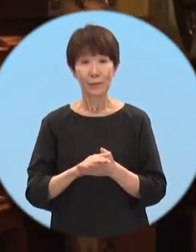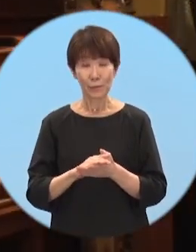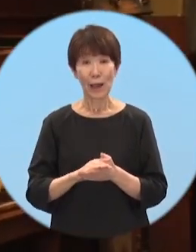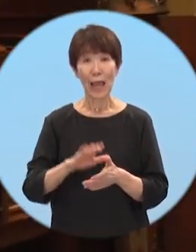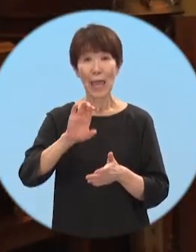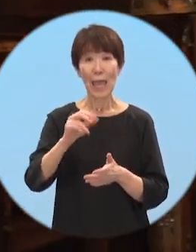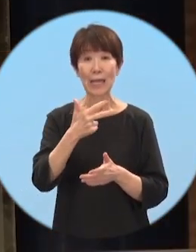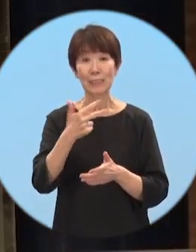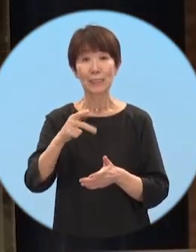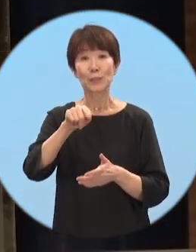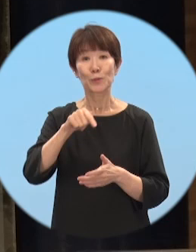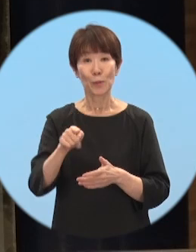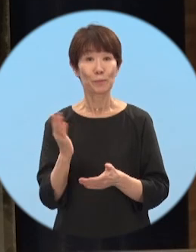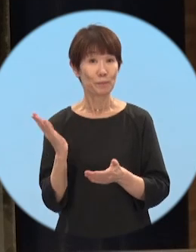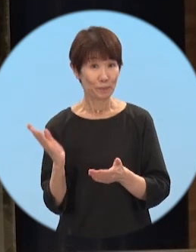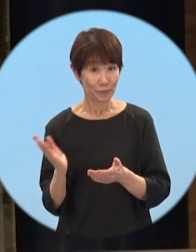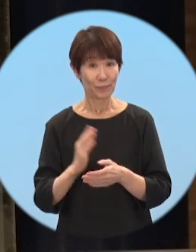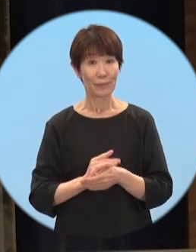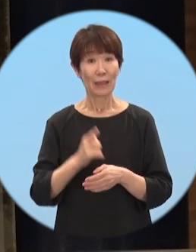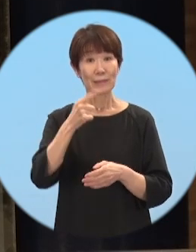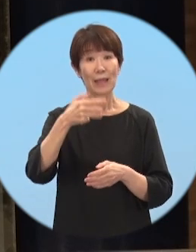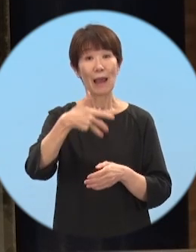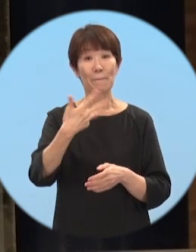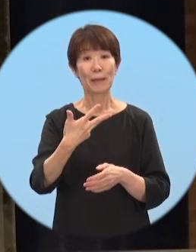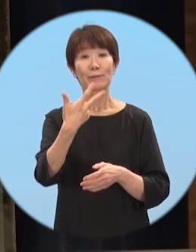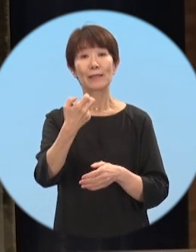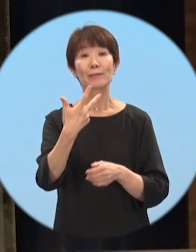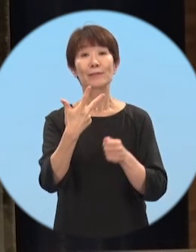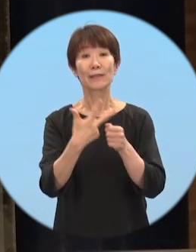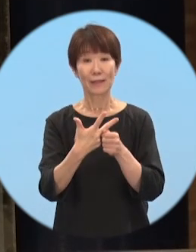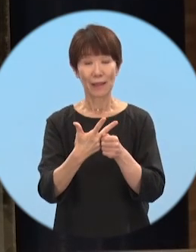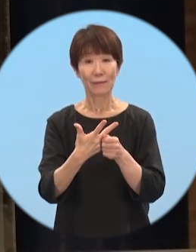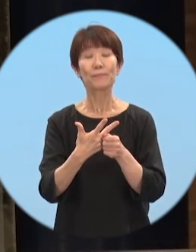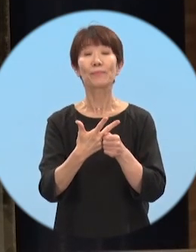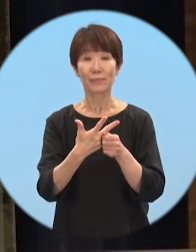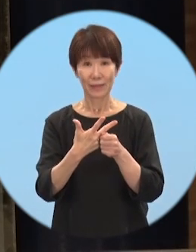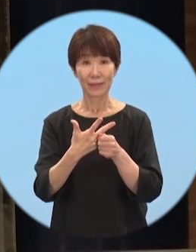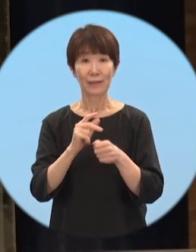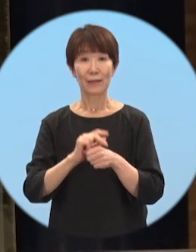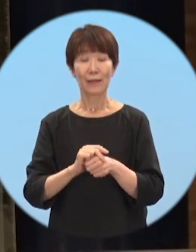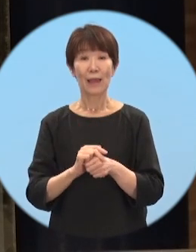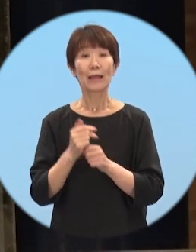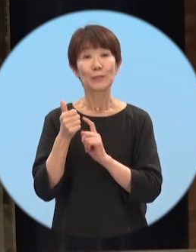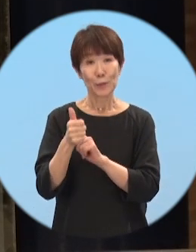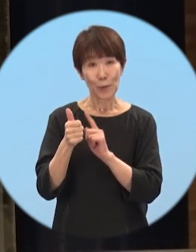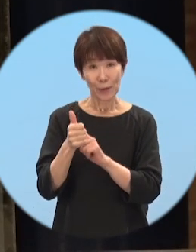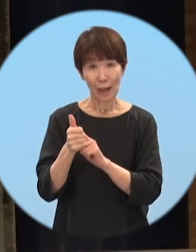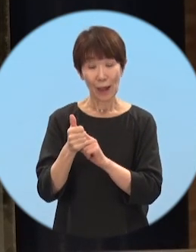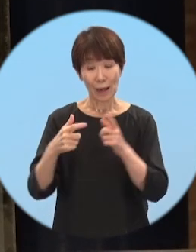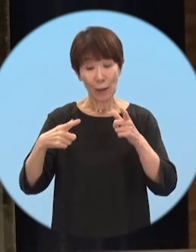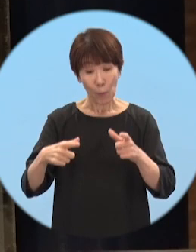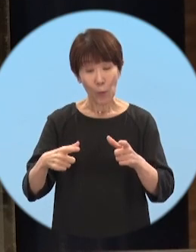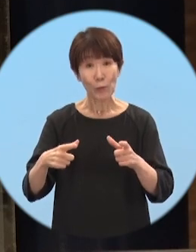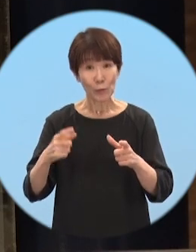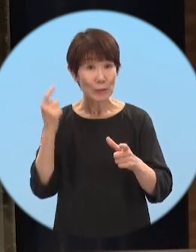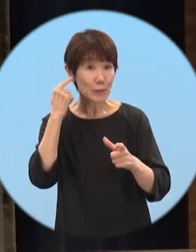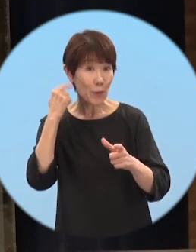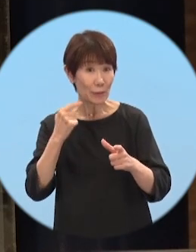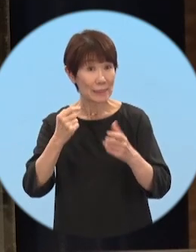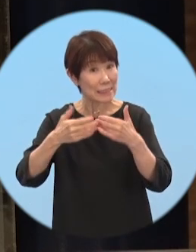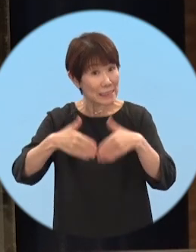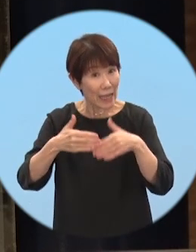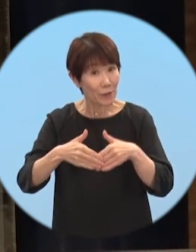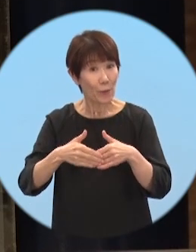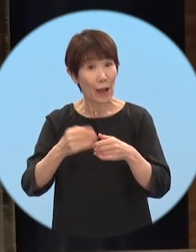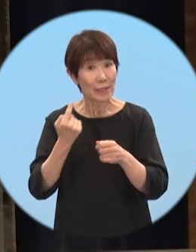ンという人でした。1877年明治10年にエジソンはこの蓄音機とレコードを発明しましたが、彼が考